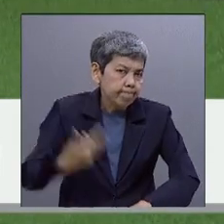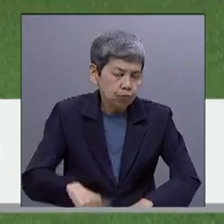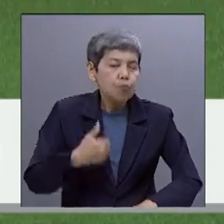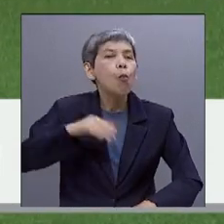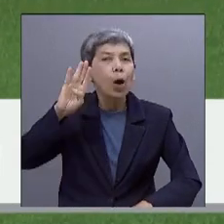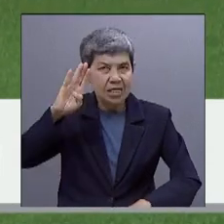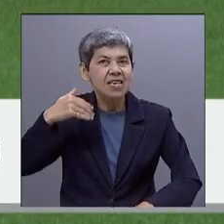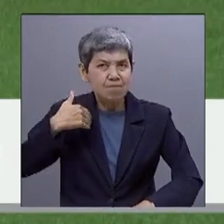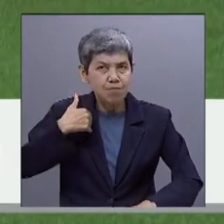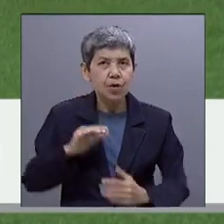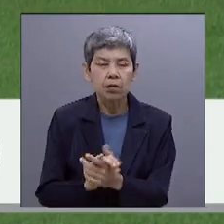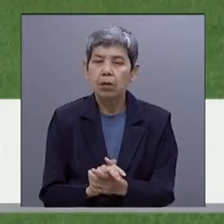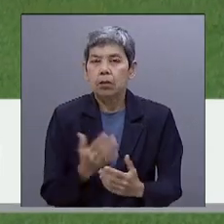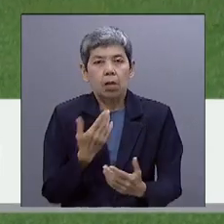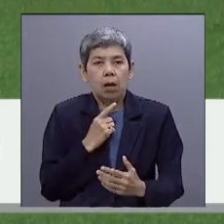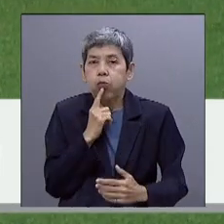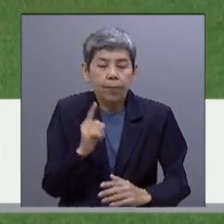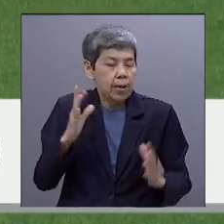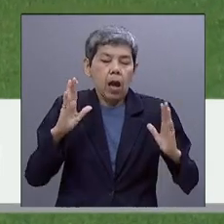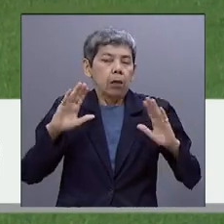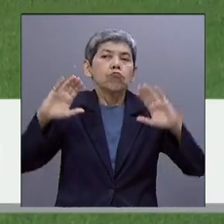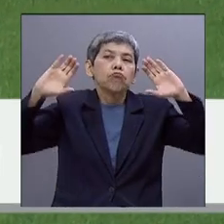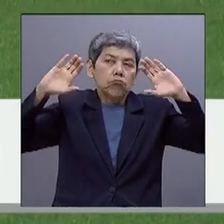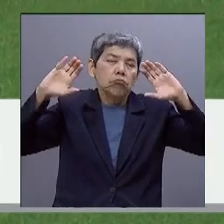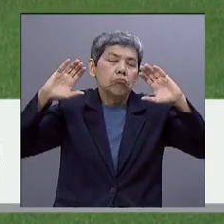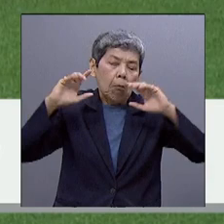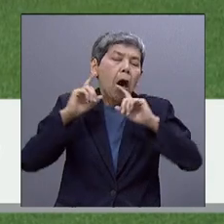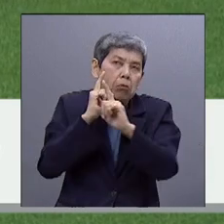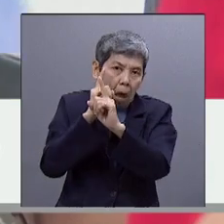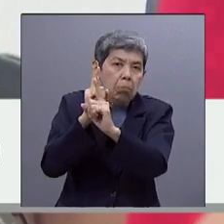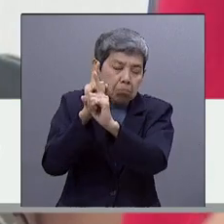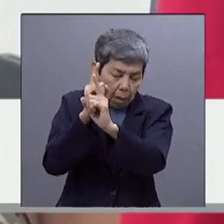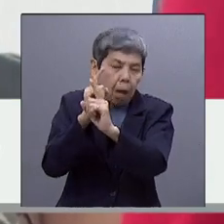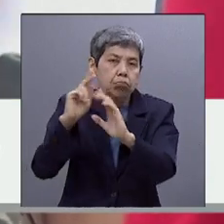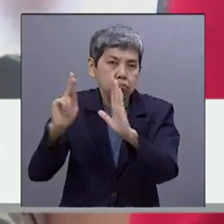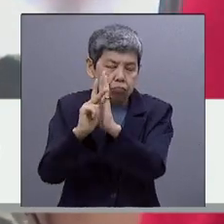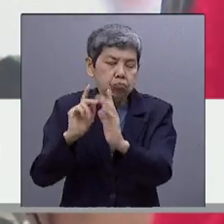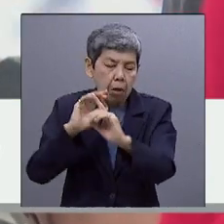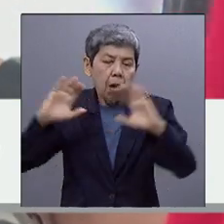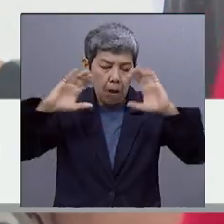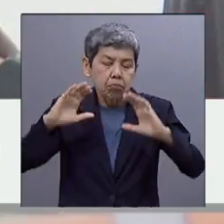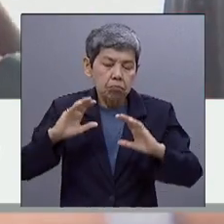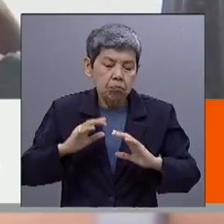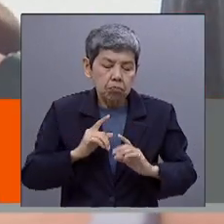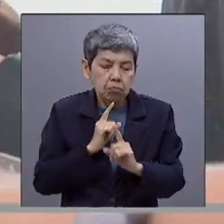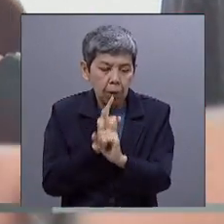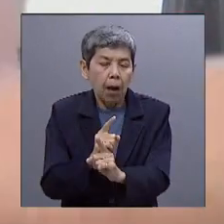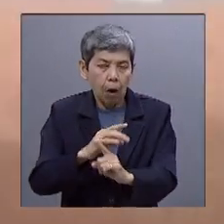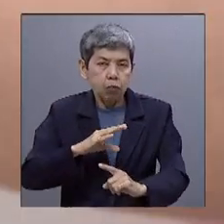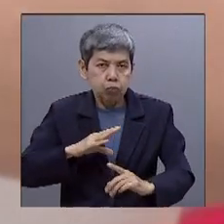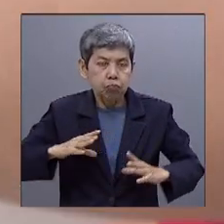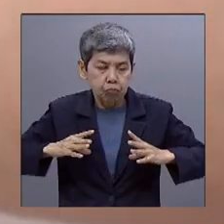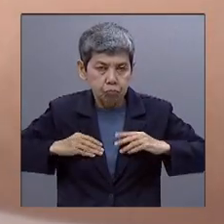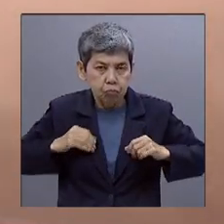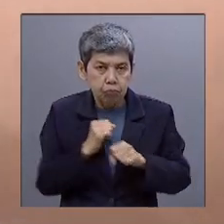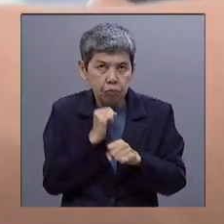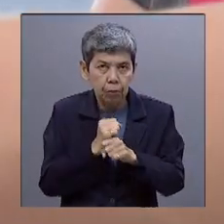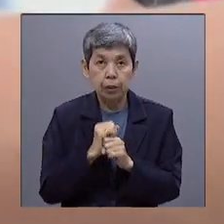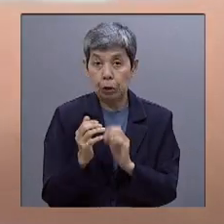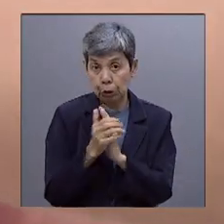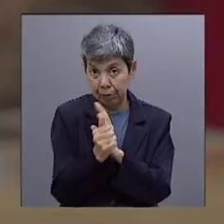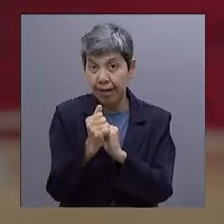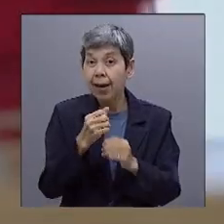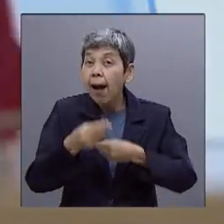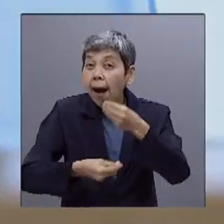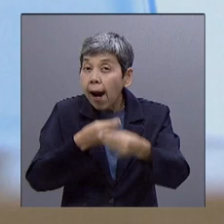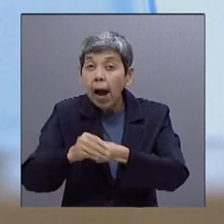ไหร่แต่ก็ไม่สามารถโต้แย้งอะไรได้นะคะจำเป็นต้องปฏิบัติตามกฎระเบียบที่ทางการจีนระหว่างเอาไว้ค่ะแต่ว่าผู้เชี่ยวชาญใน